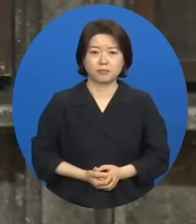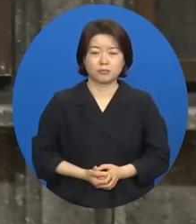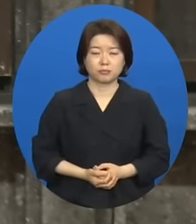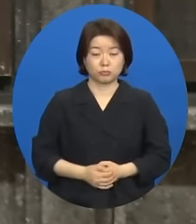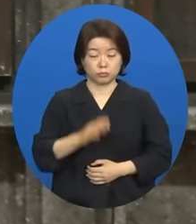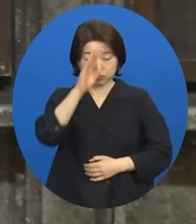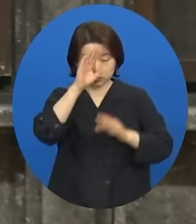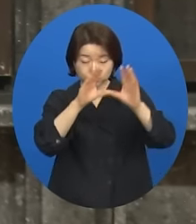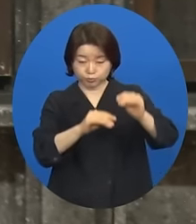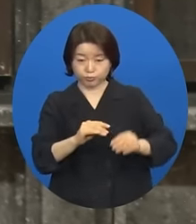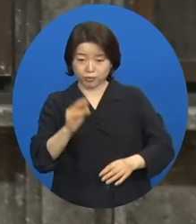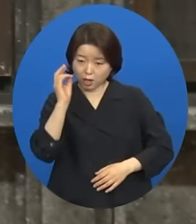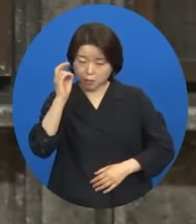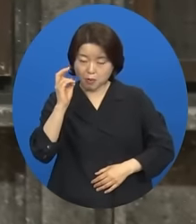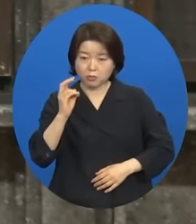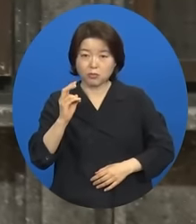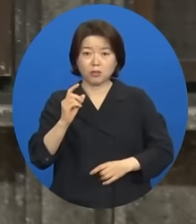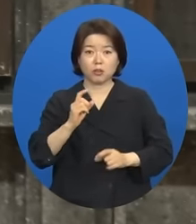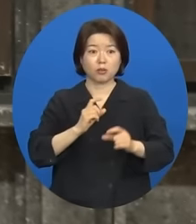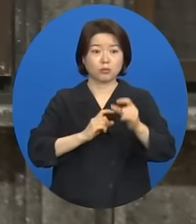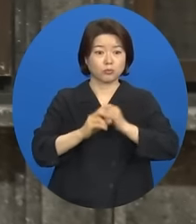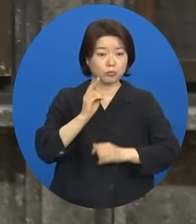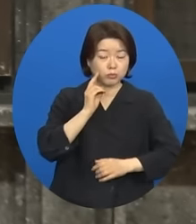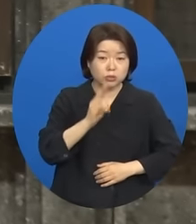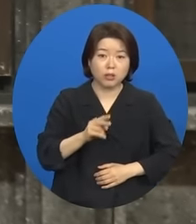낫겠거니 했는데 더 심해지는 거야 이게.